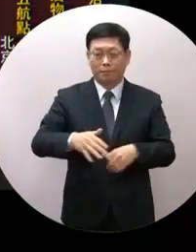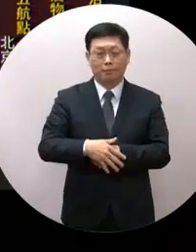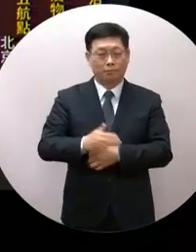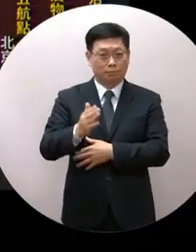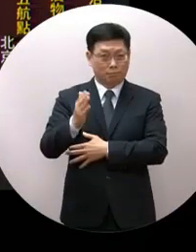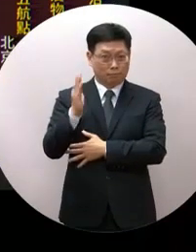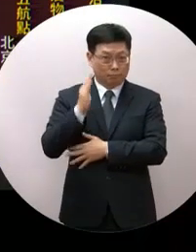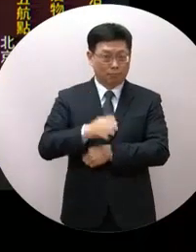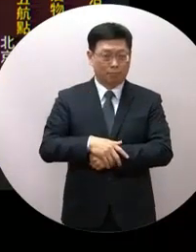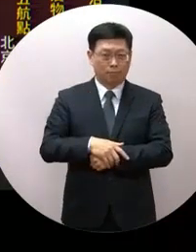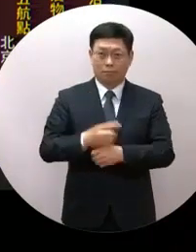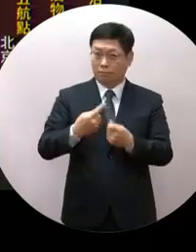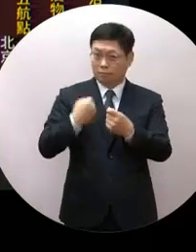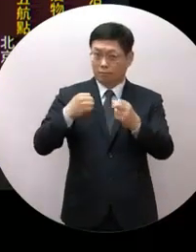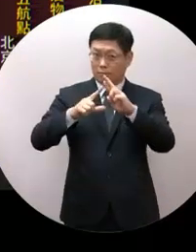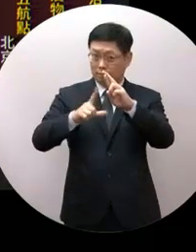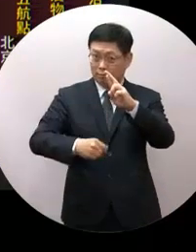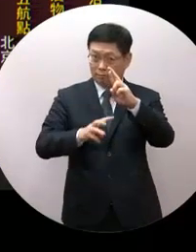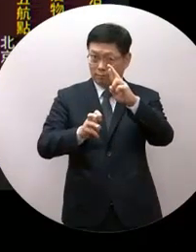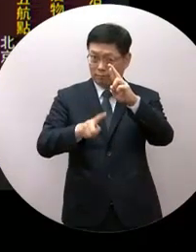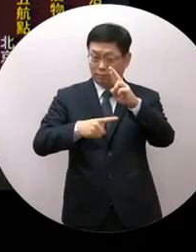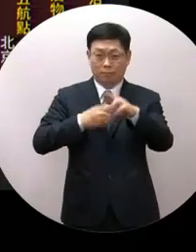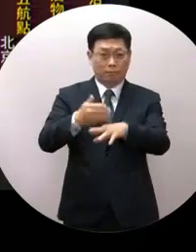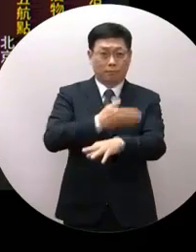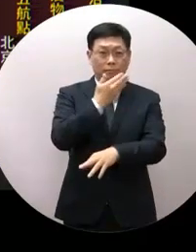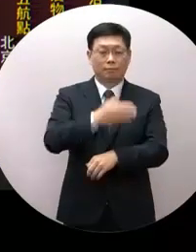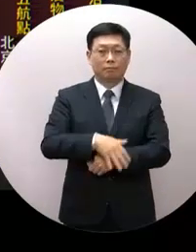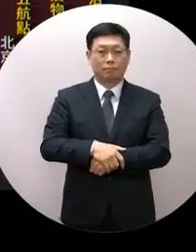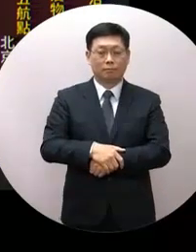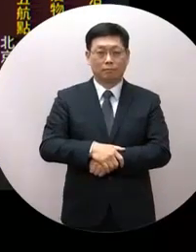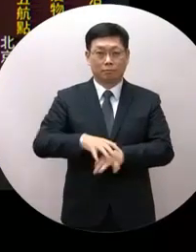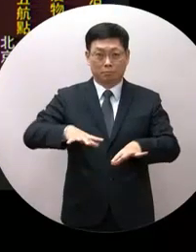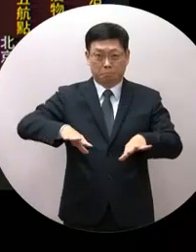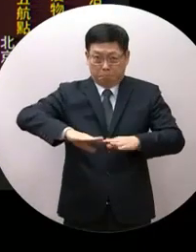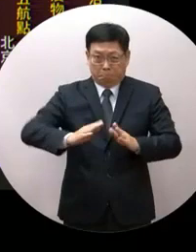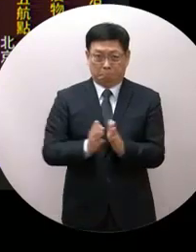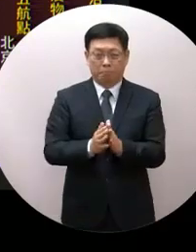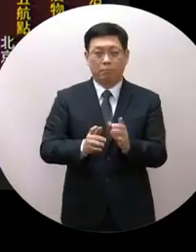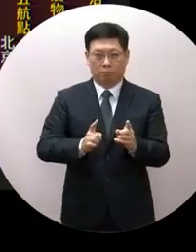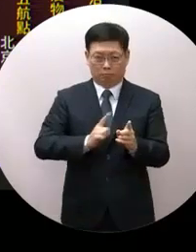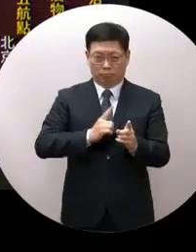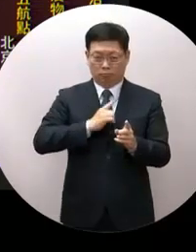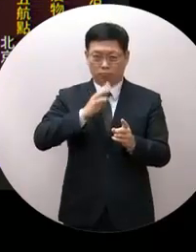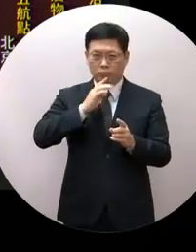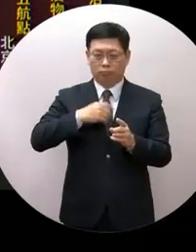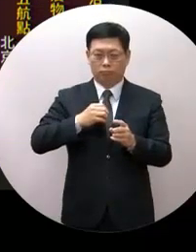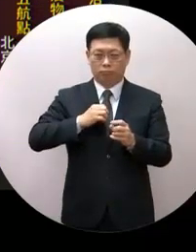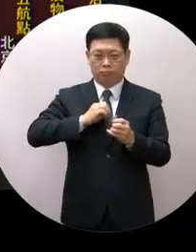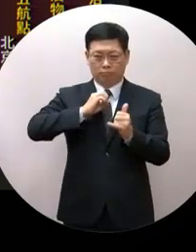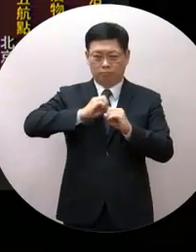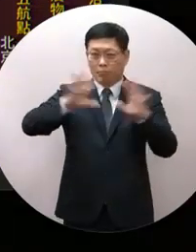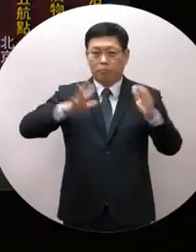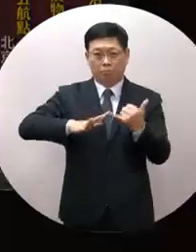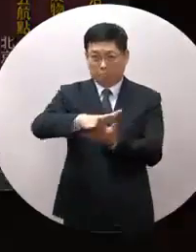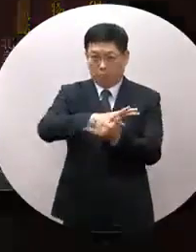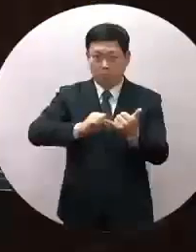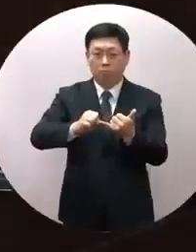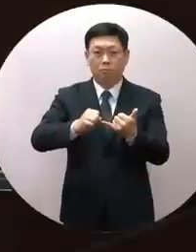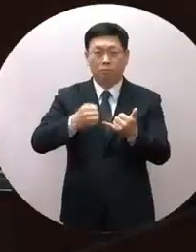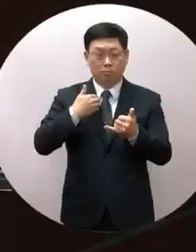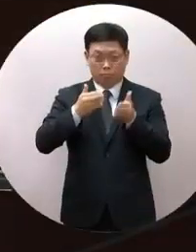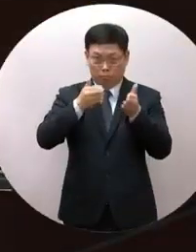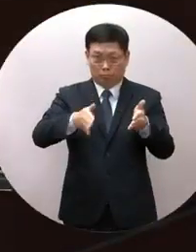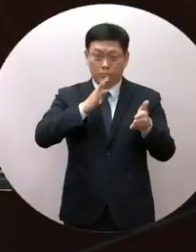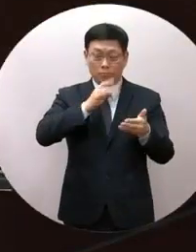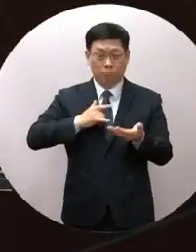府自去年12月31日起，第一时间就率先全国针对武